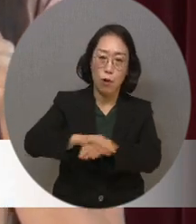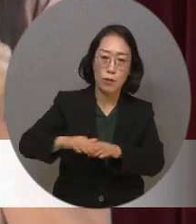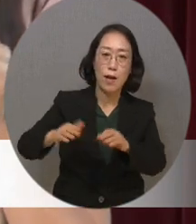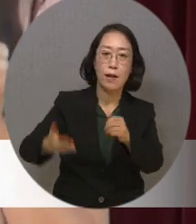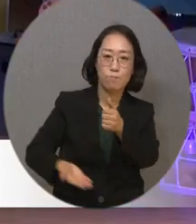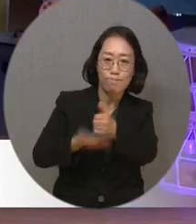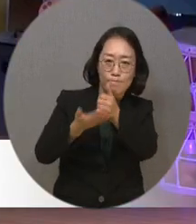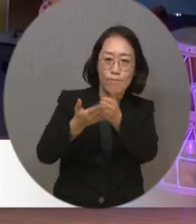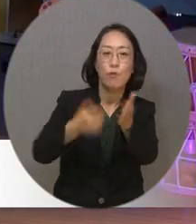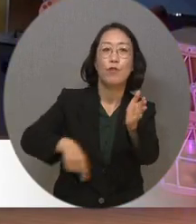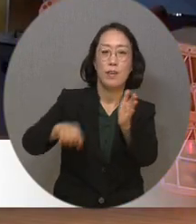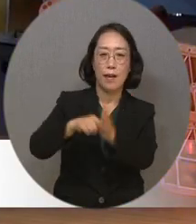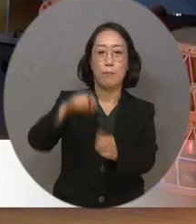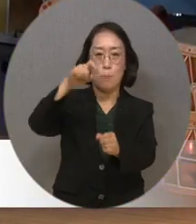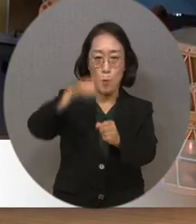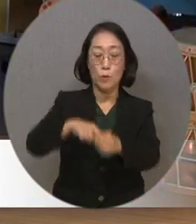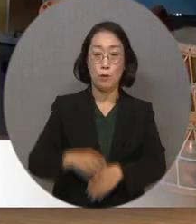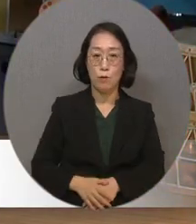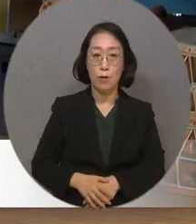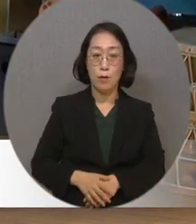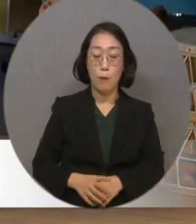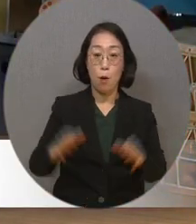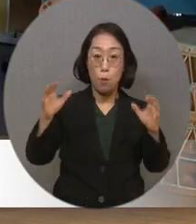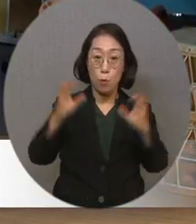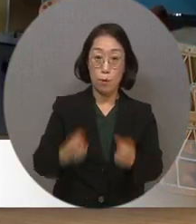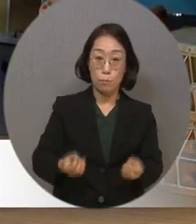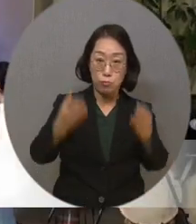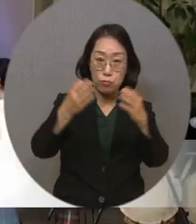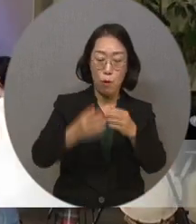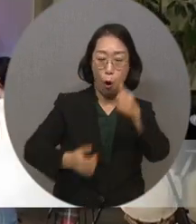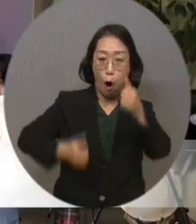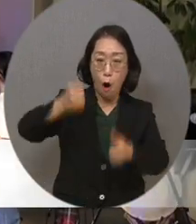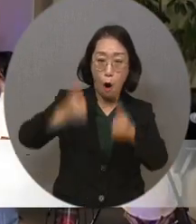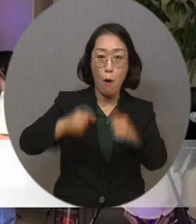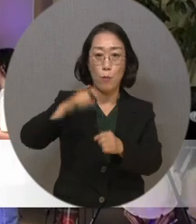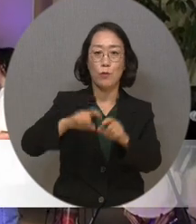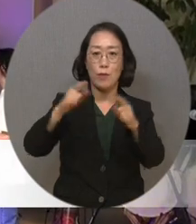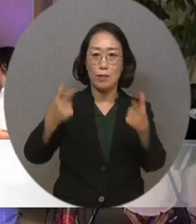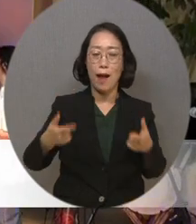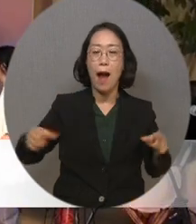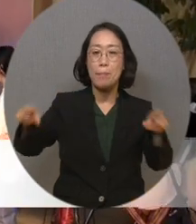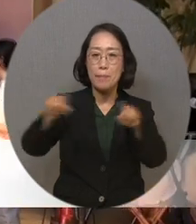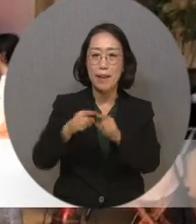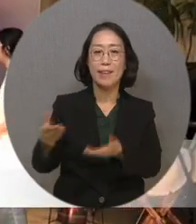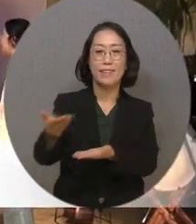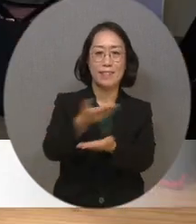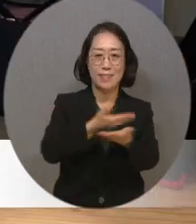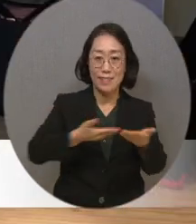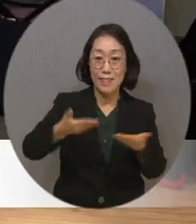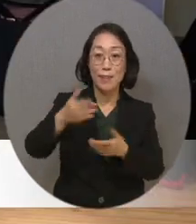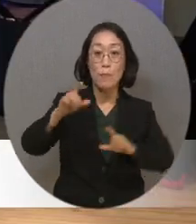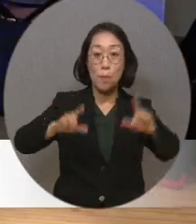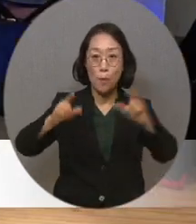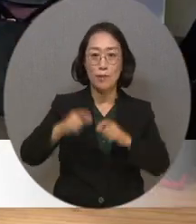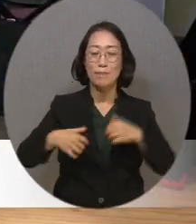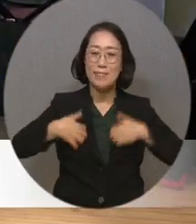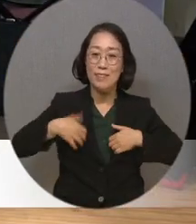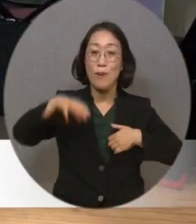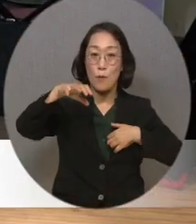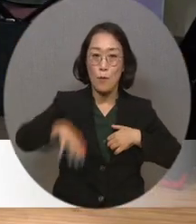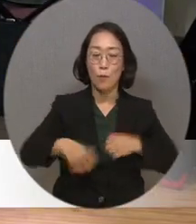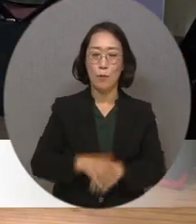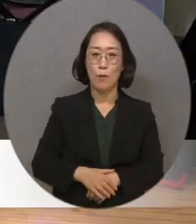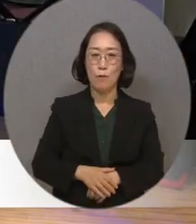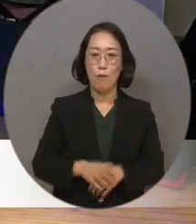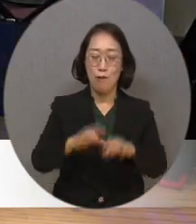행사입니다. 이번 행사는 승자와 패자가 아닌 함께 즐기는 행복한 시간으로서 미라클 보이즈와